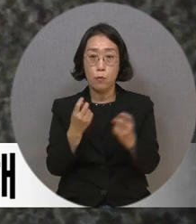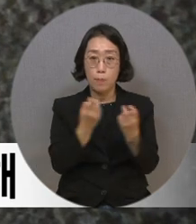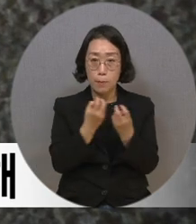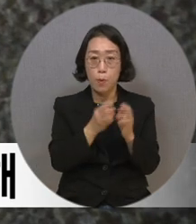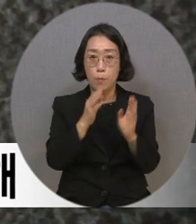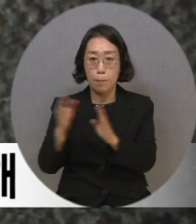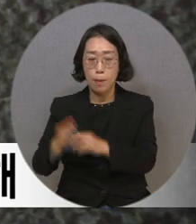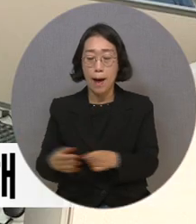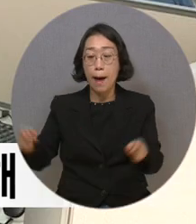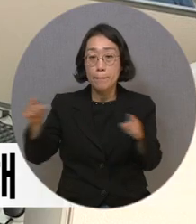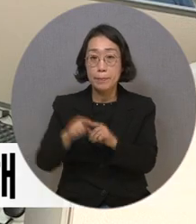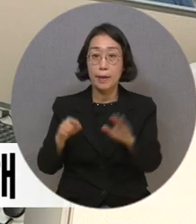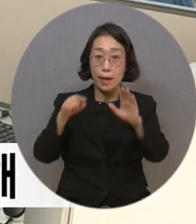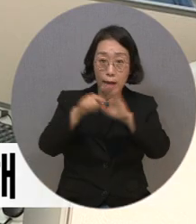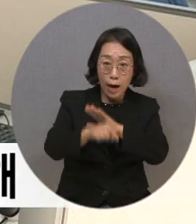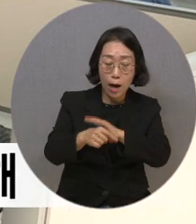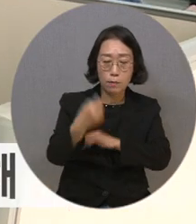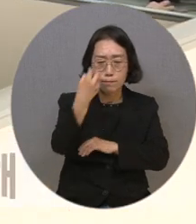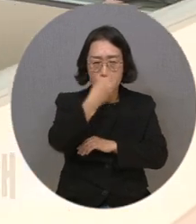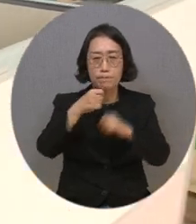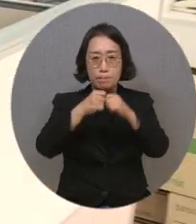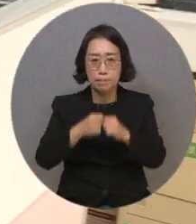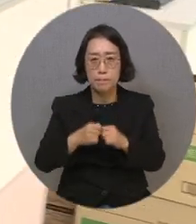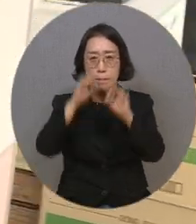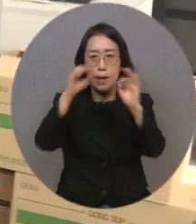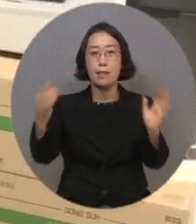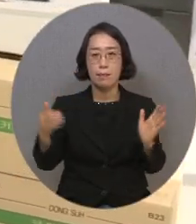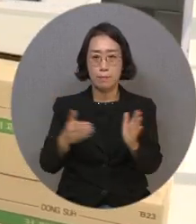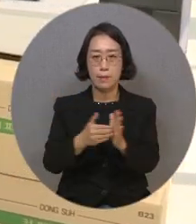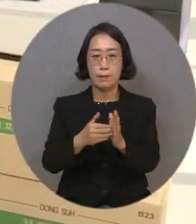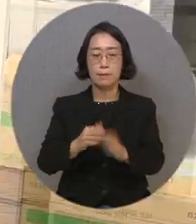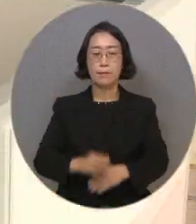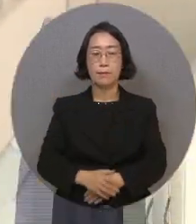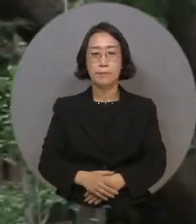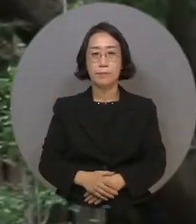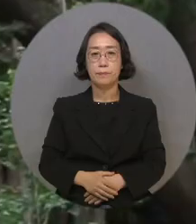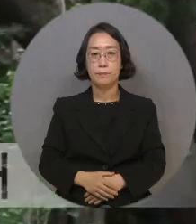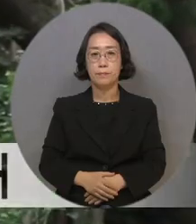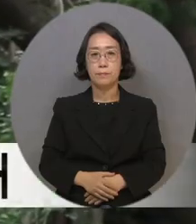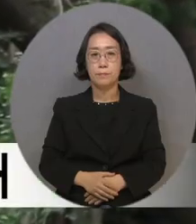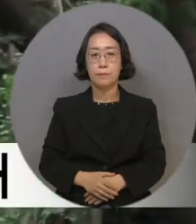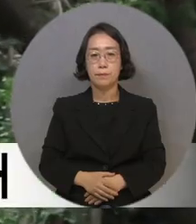진료에 동행해 서비스 제공 상황을 점검했습니다.